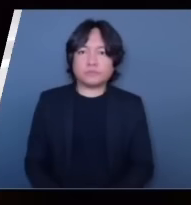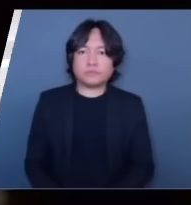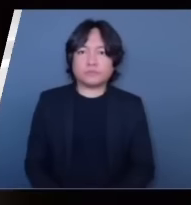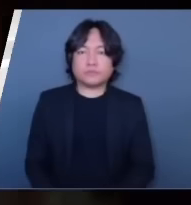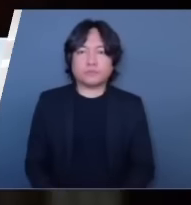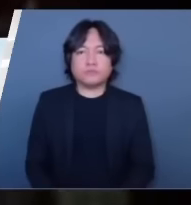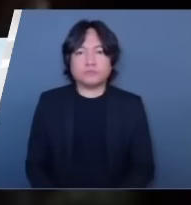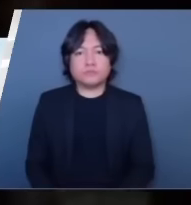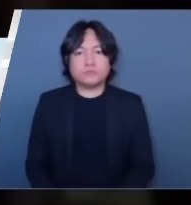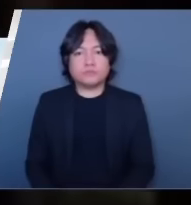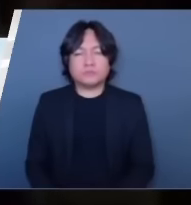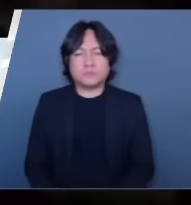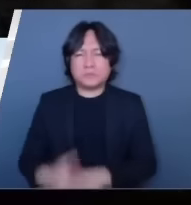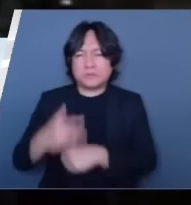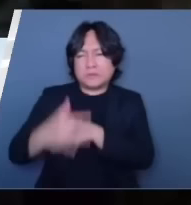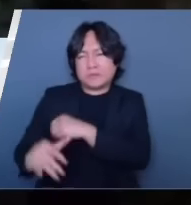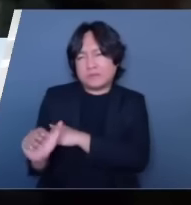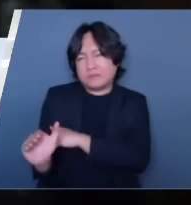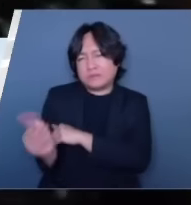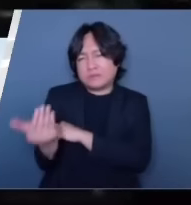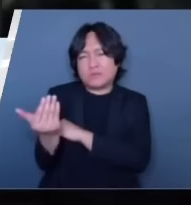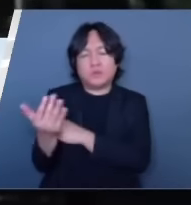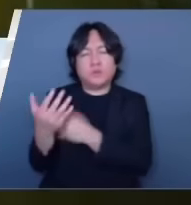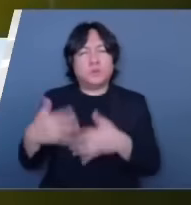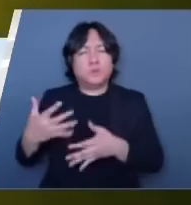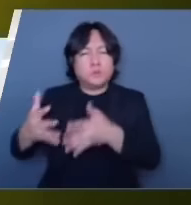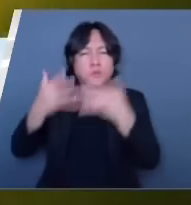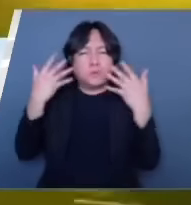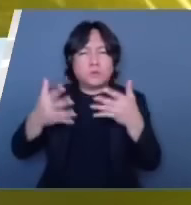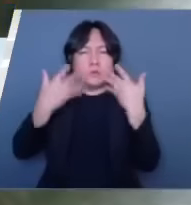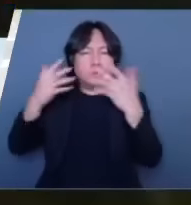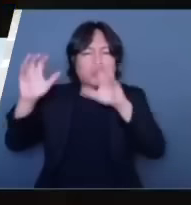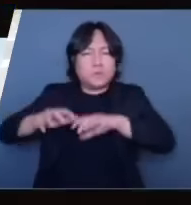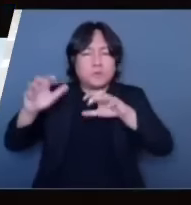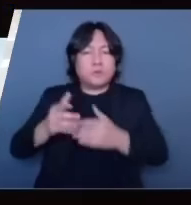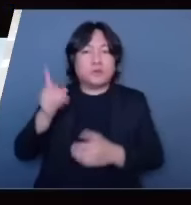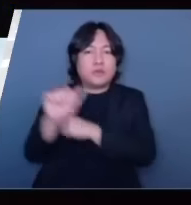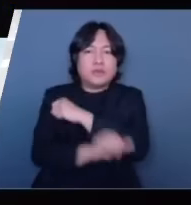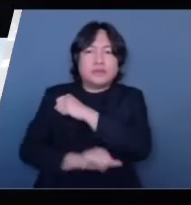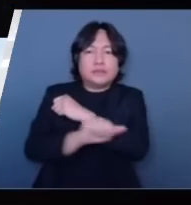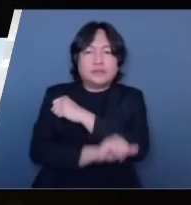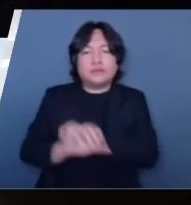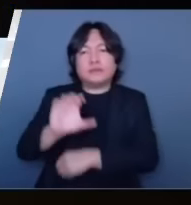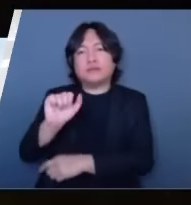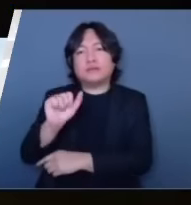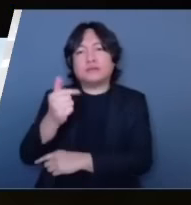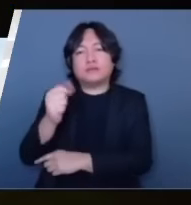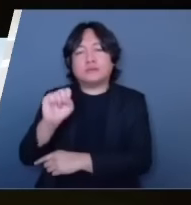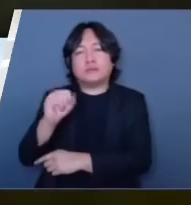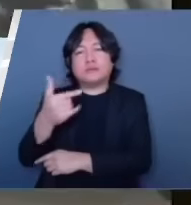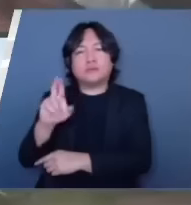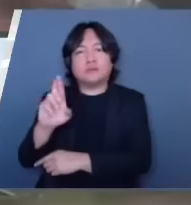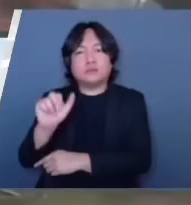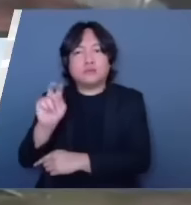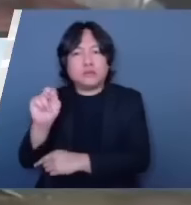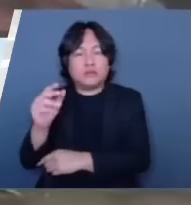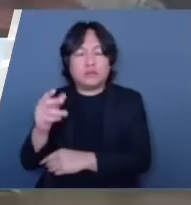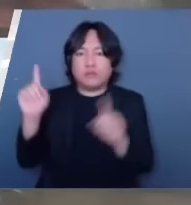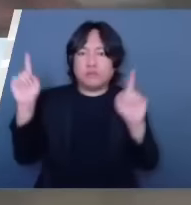Madaling araw pa lang, ramdam na ang malakas na hangin at ulan sa Kasiguran, Aurora. Ilang minuto pa ang lumipas, nawala na ng supply ng kuryente.